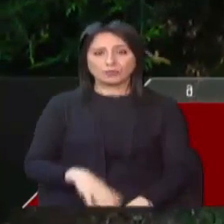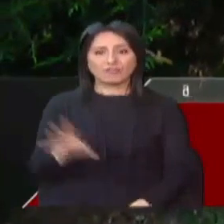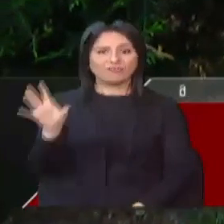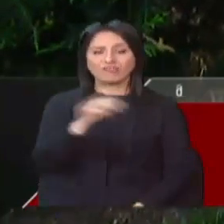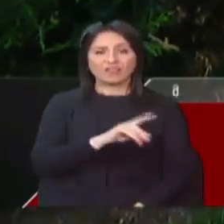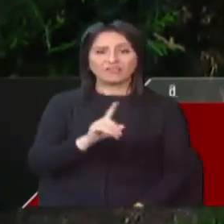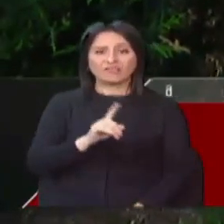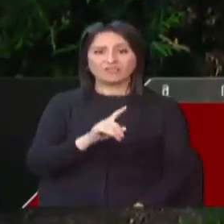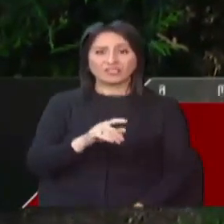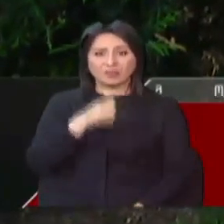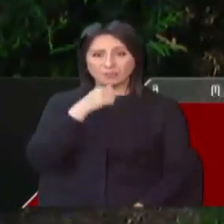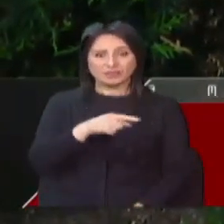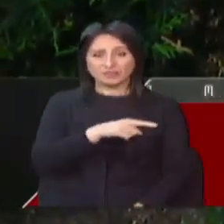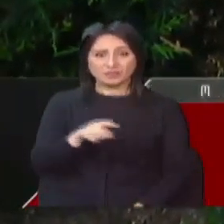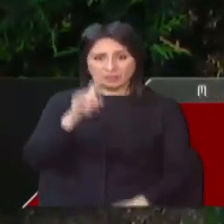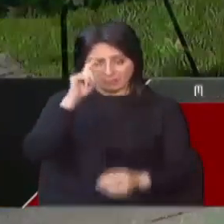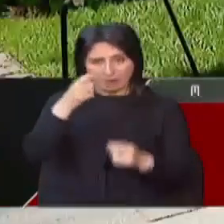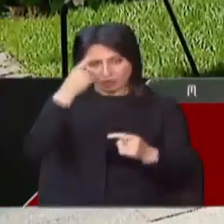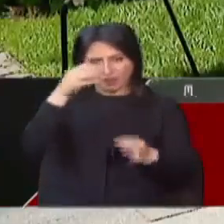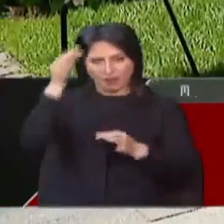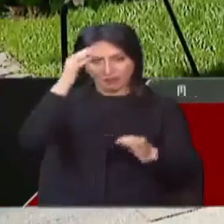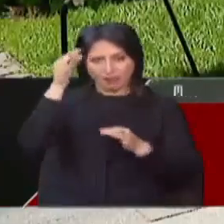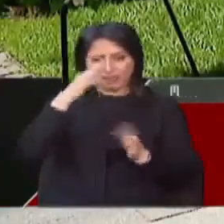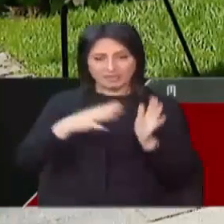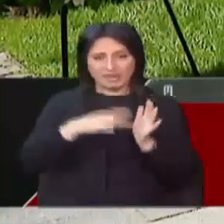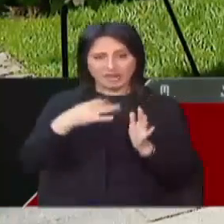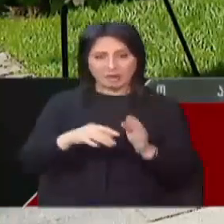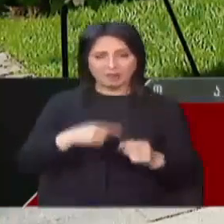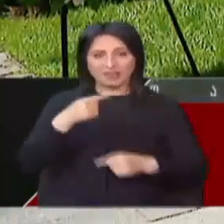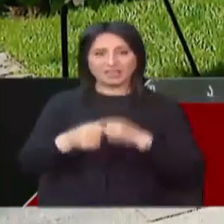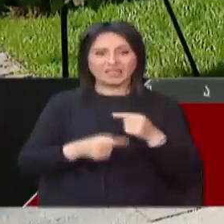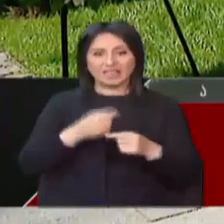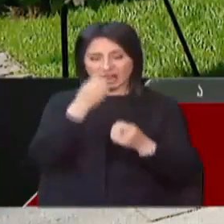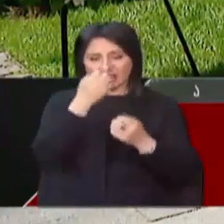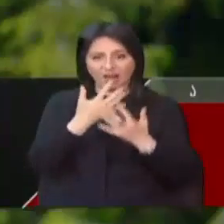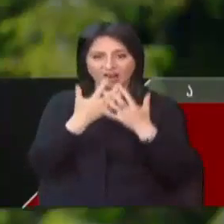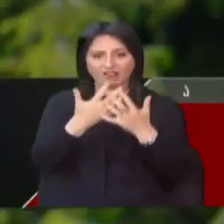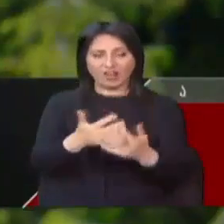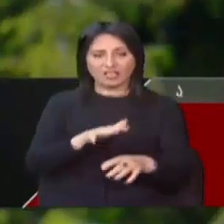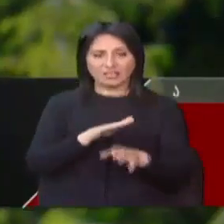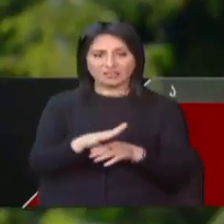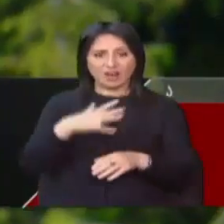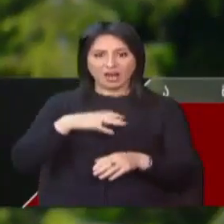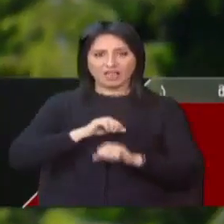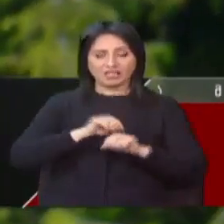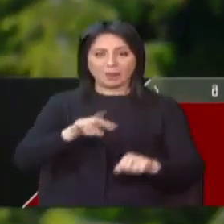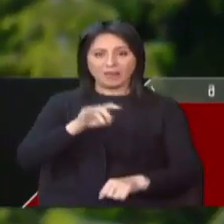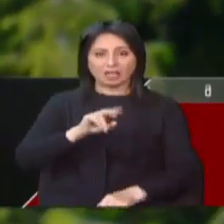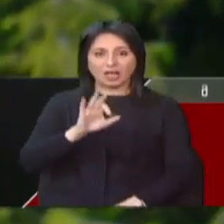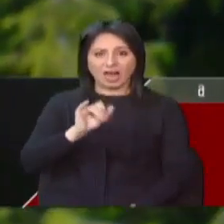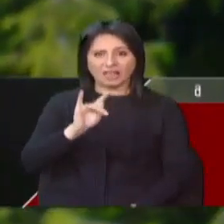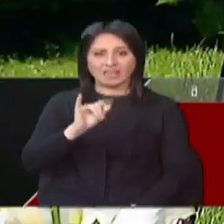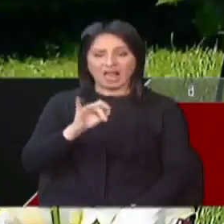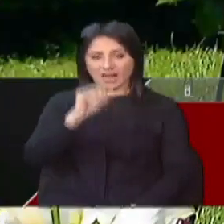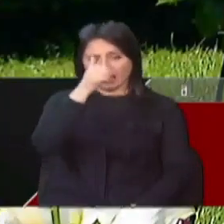ყველა რაც გავიარეთ ეს მახსოვდა. 9 მაისს ტრადიციულად ყვავილებით იყო სავსე ქართველი გმირის მელიტონ